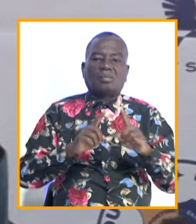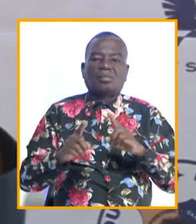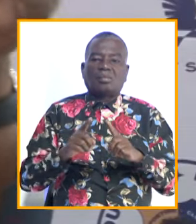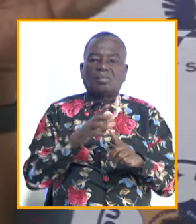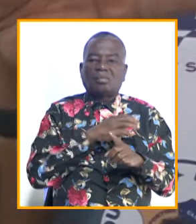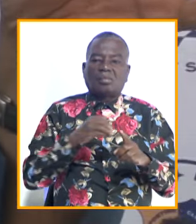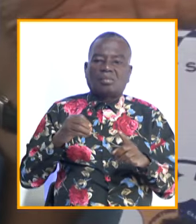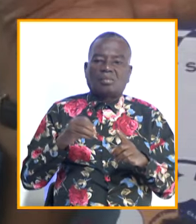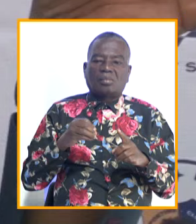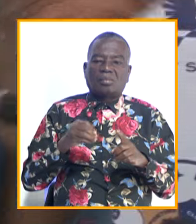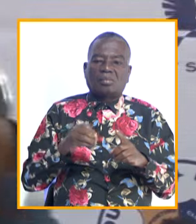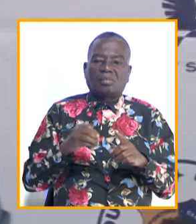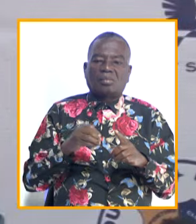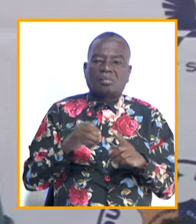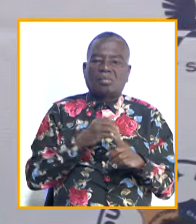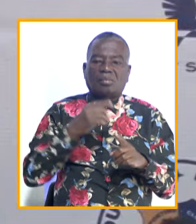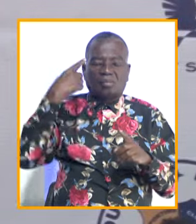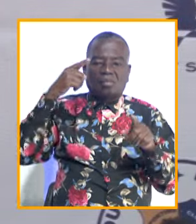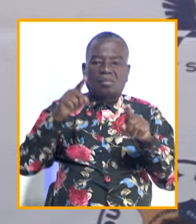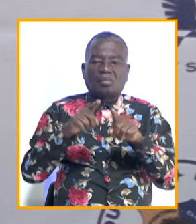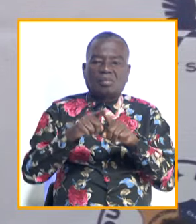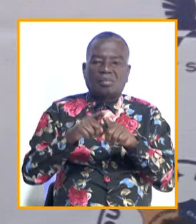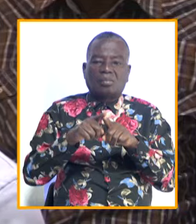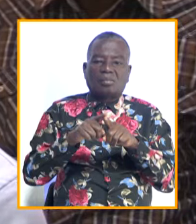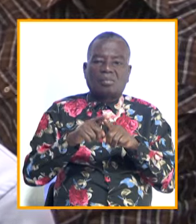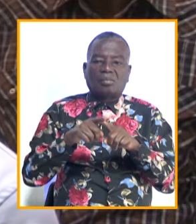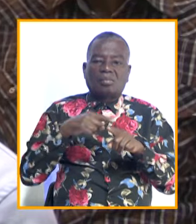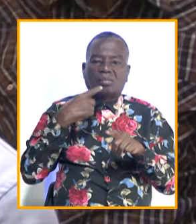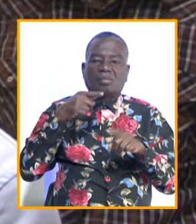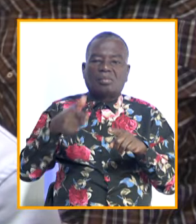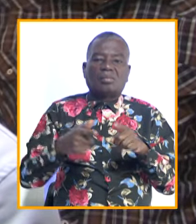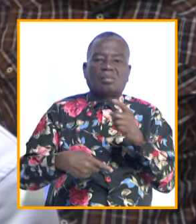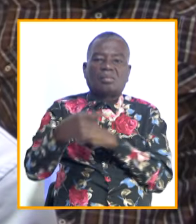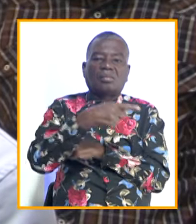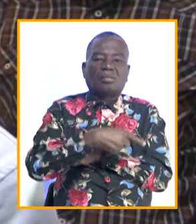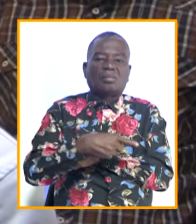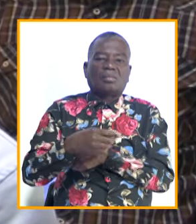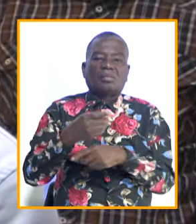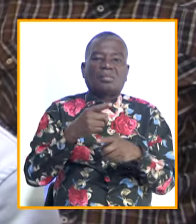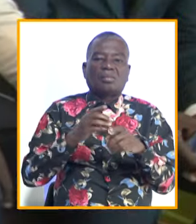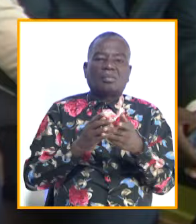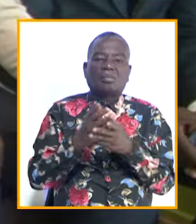Et remercier un ami, un frère, Salomon Kalou, qui est là aujourd'hui. Bien avant de venir même